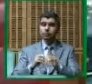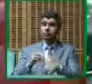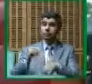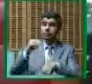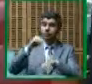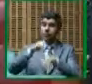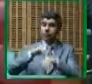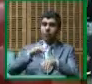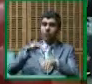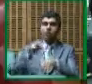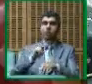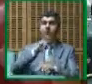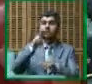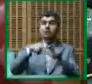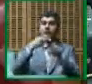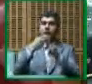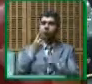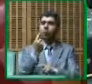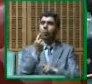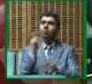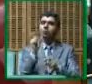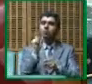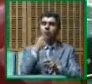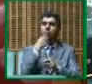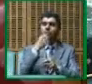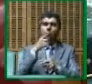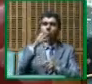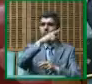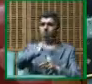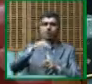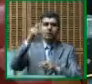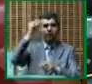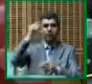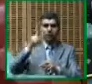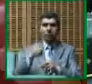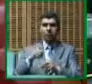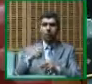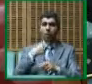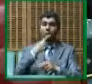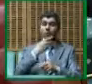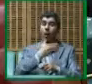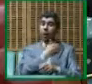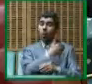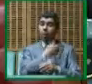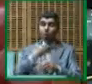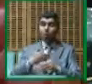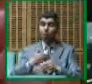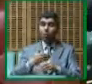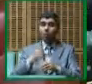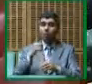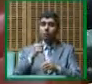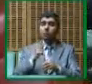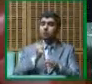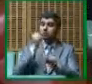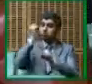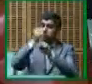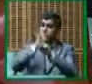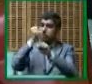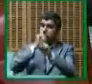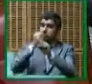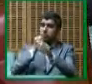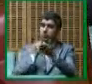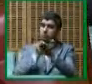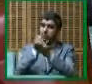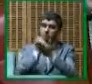كانت شي حاجة اللي يمكن تضيف شي حاجة اللي هذا ما كاينش. شكرا لكم السيد الرئيس مرة أخرى. فقط بغيت نأكد للسيدة